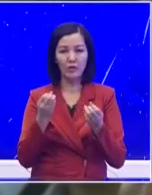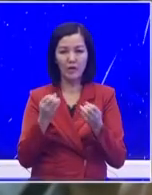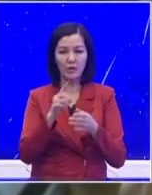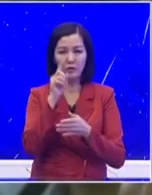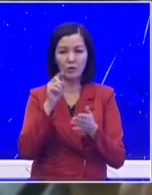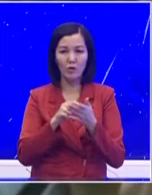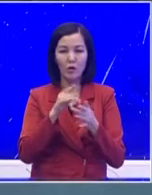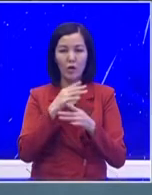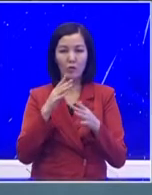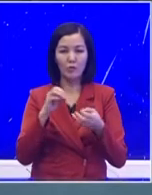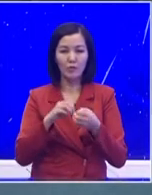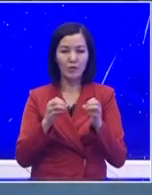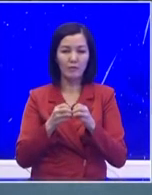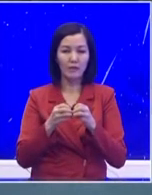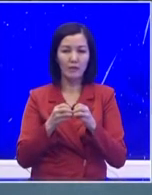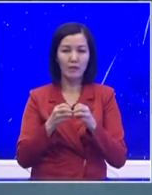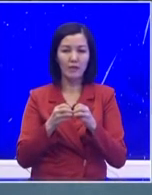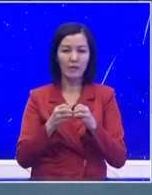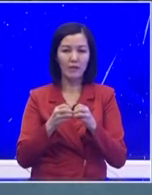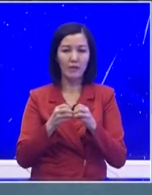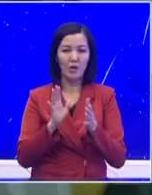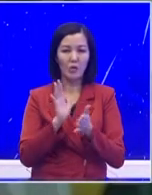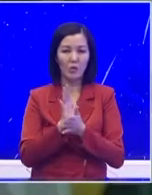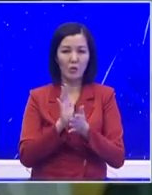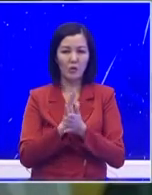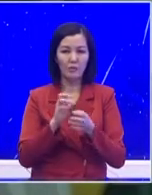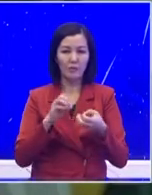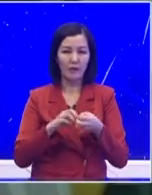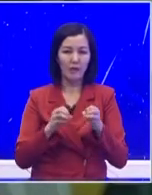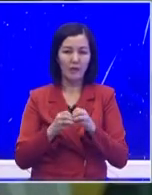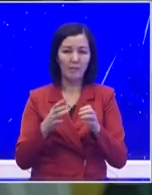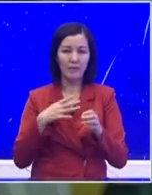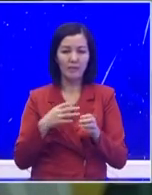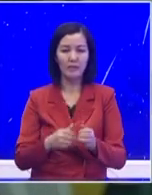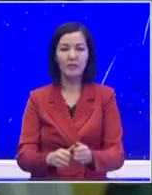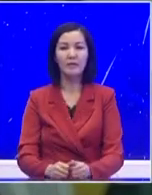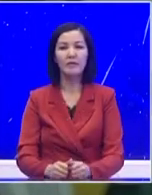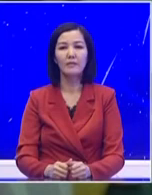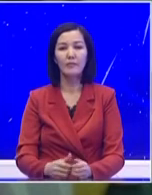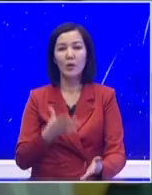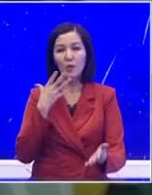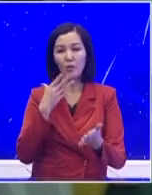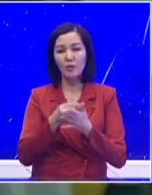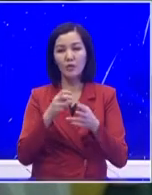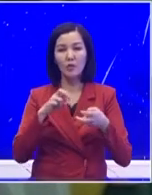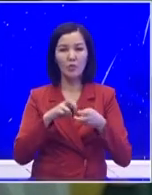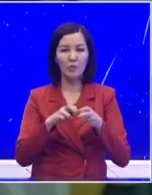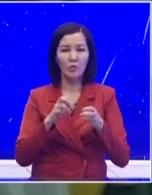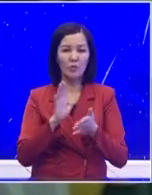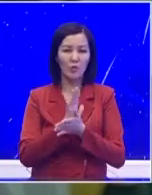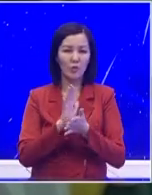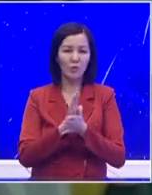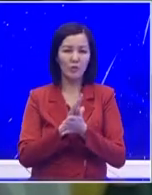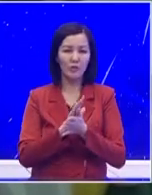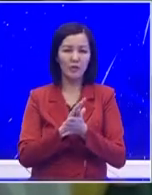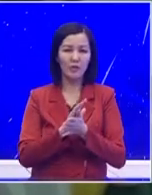көп жерде күрмеуі шешілмей тұрған қоқыс мәселесі. Бақанас ауыл тұрғындары өздерінің тұрмысы күл қоқыстарын, мына біздің ауылдың шетіндегі